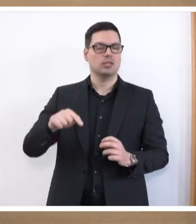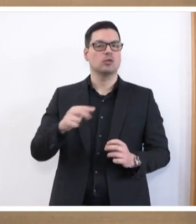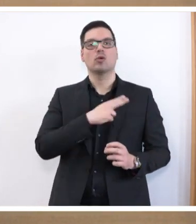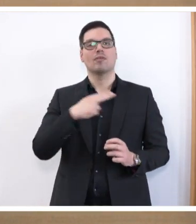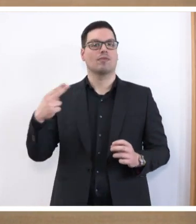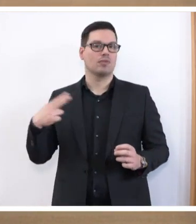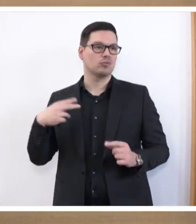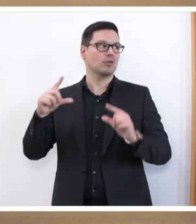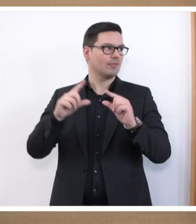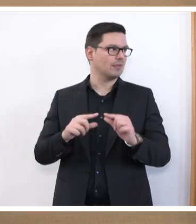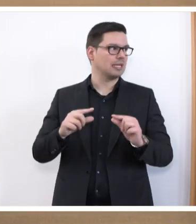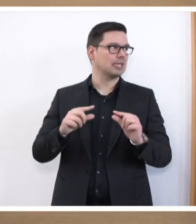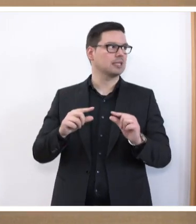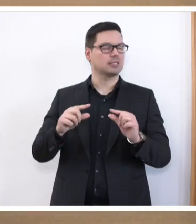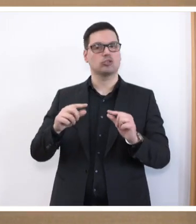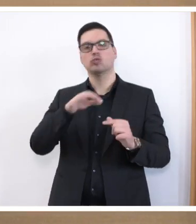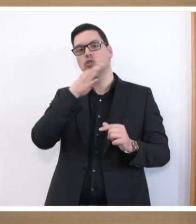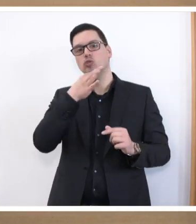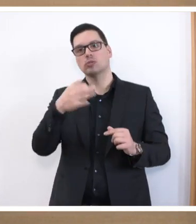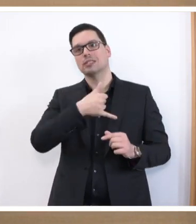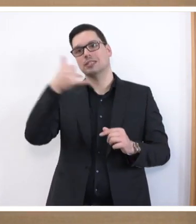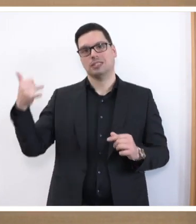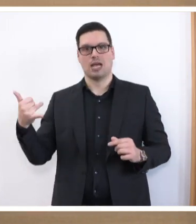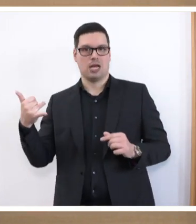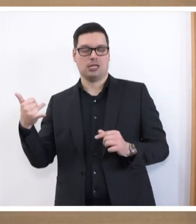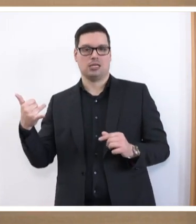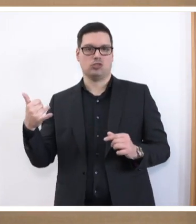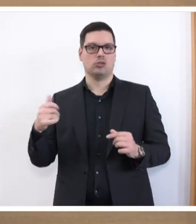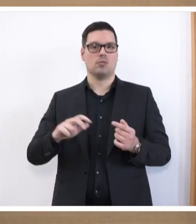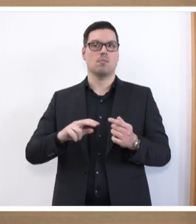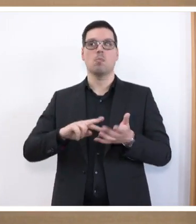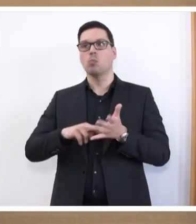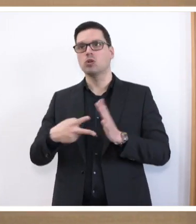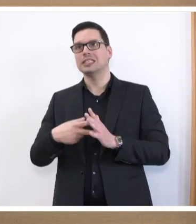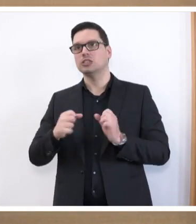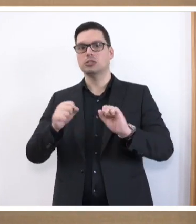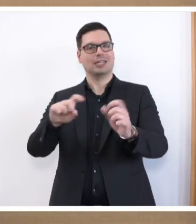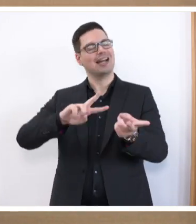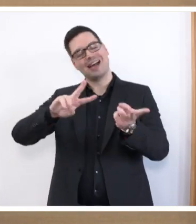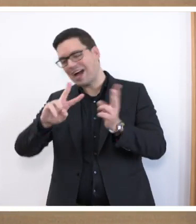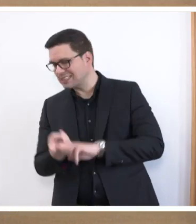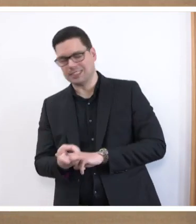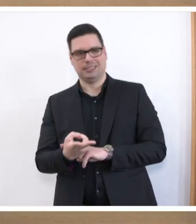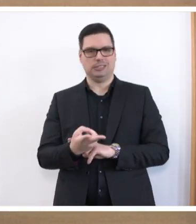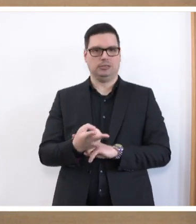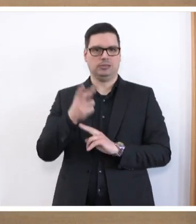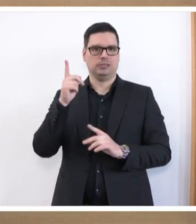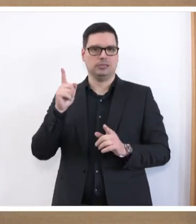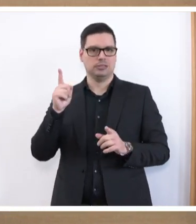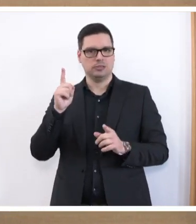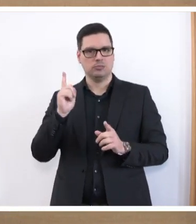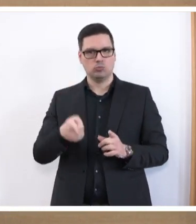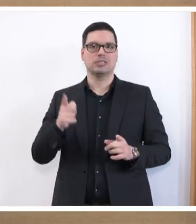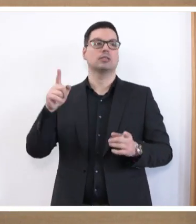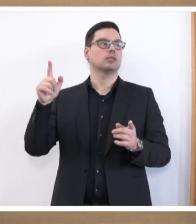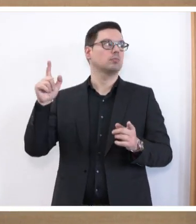die wenigen, die sich ohnehin schon in jungen Jahren politisch engagieren. Wir müssen ganz anders an die Sache rangehen. Wir müssen die Möglichkeit schaffen,